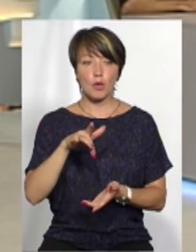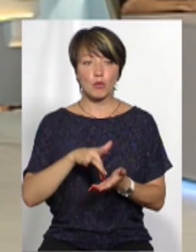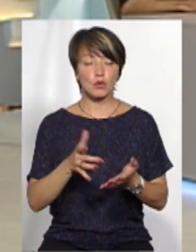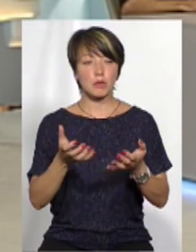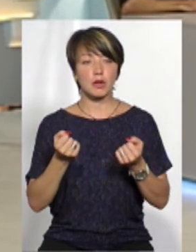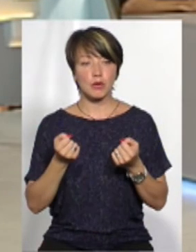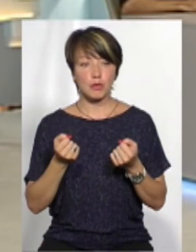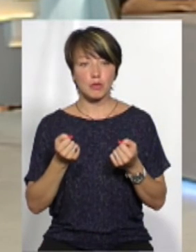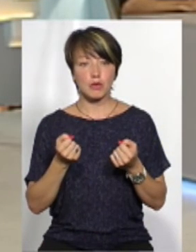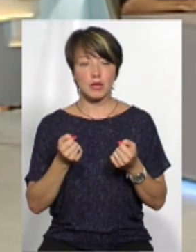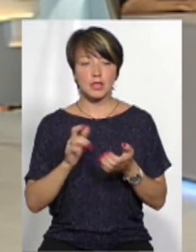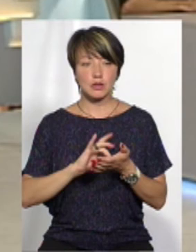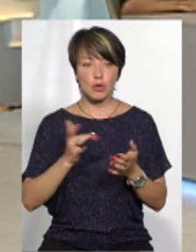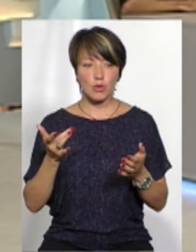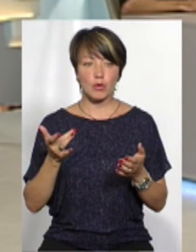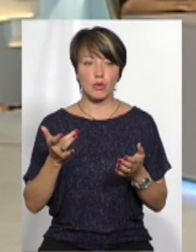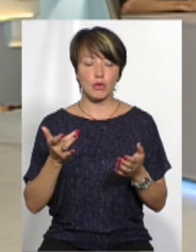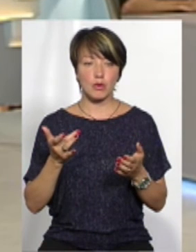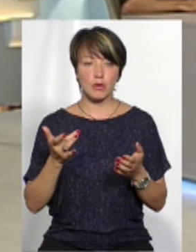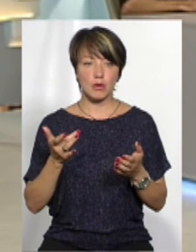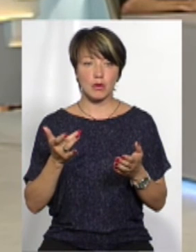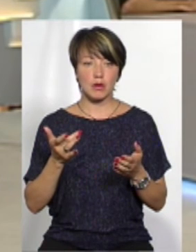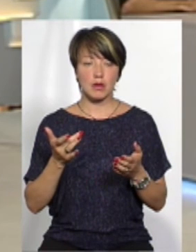пункти да, прийому, да, там скло.